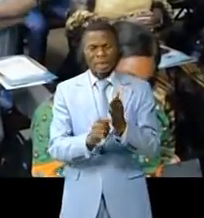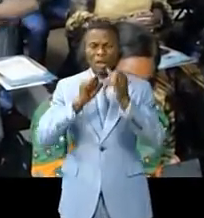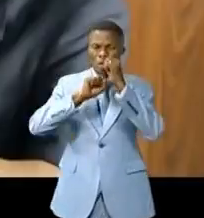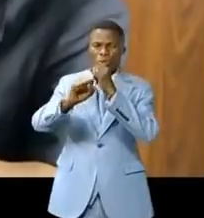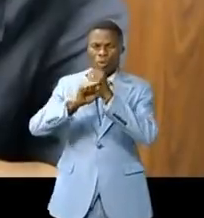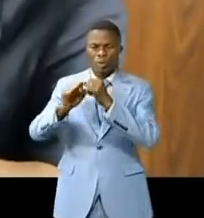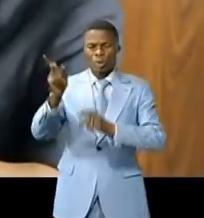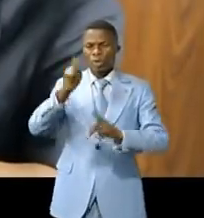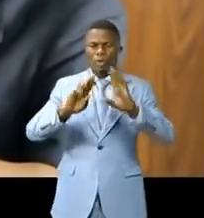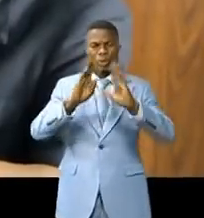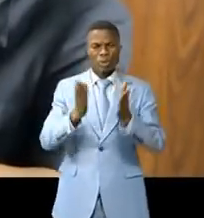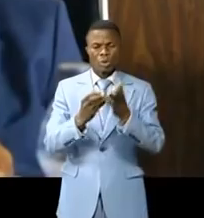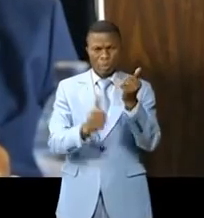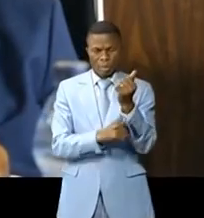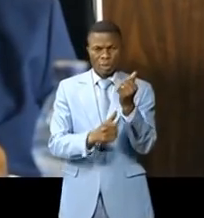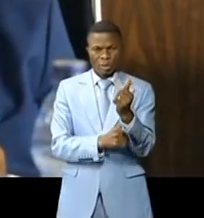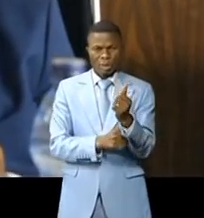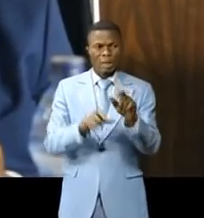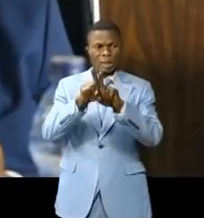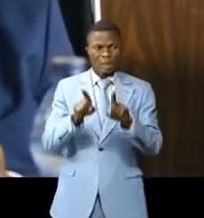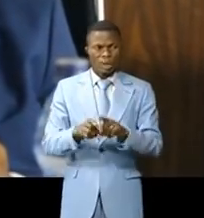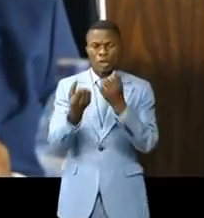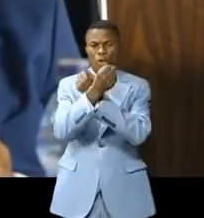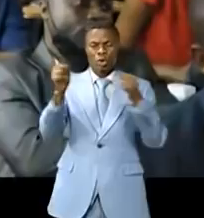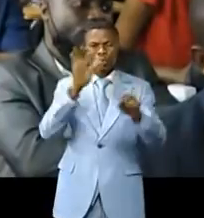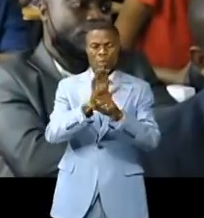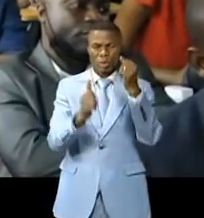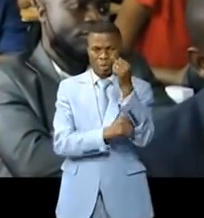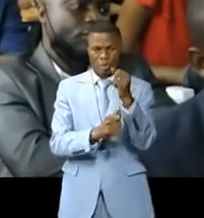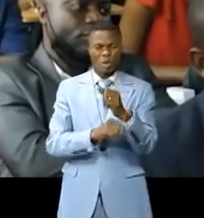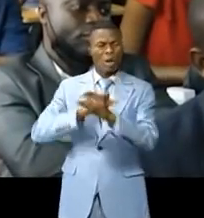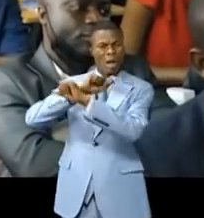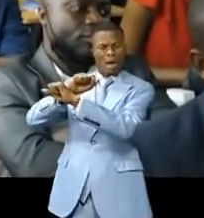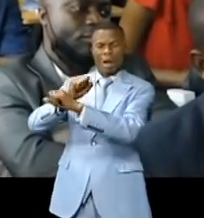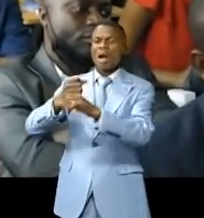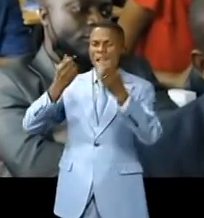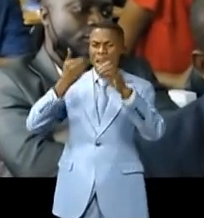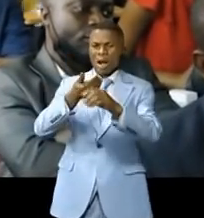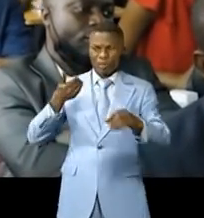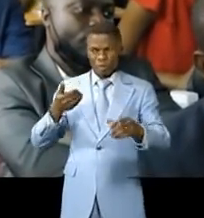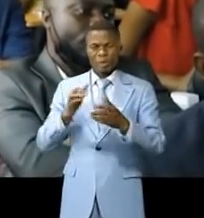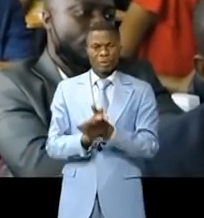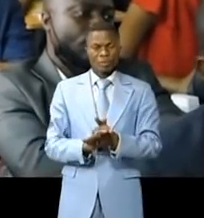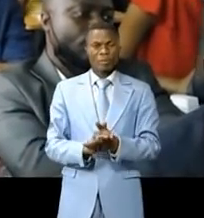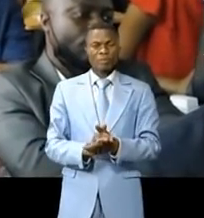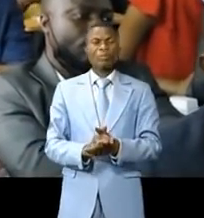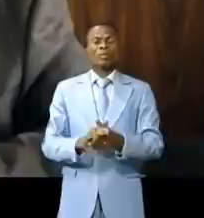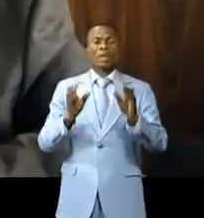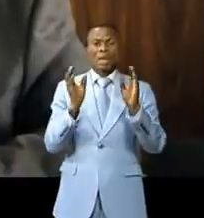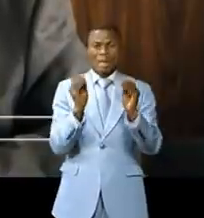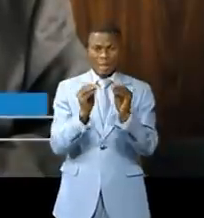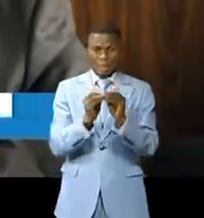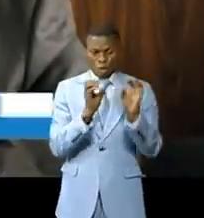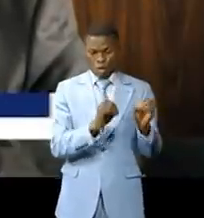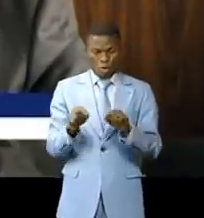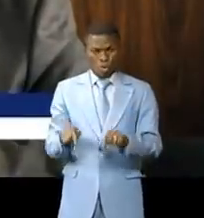de la population sur le terrain dont il faut sauver la vie au moyen de la prévention. Le symposium que nous avons organisé